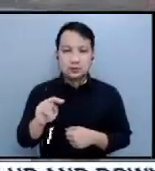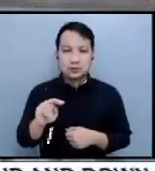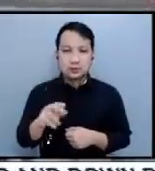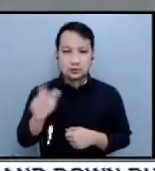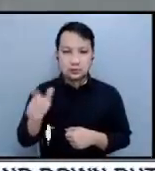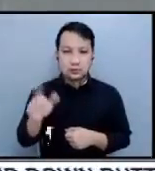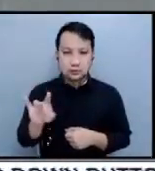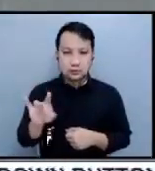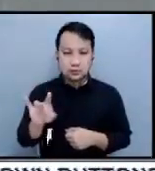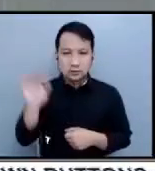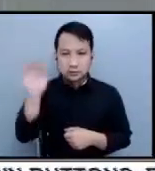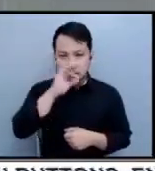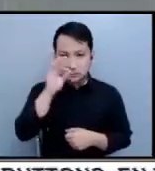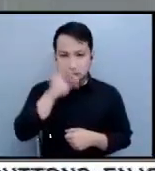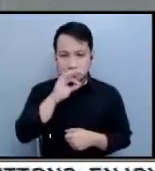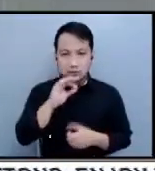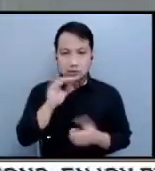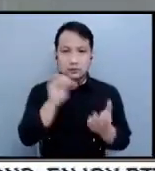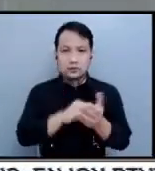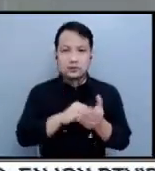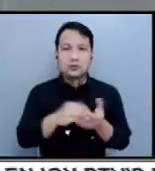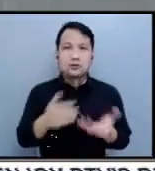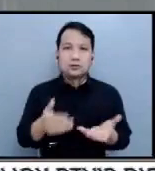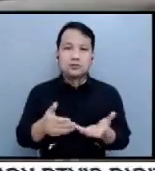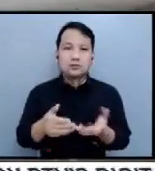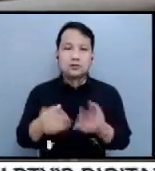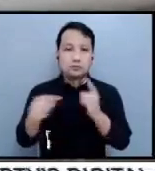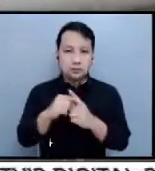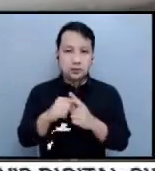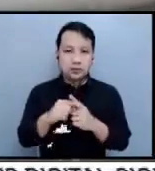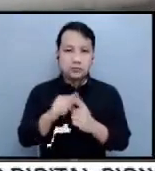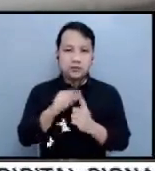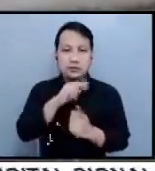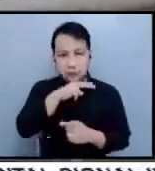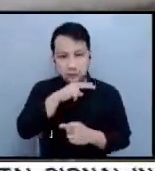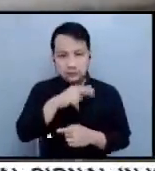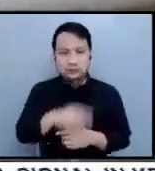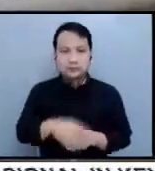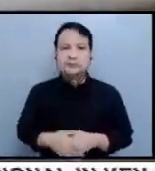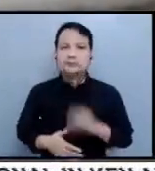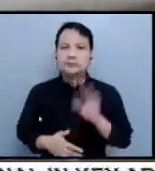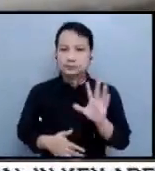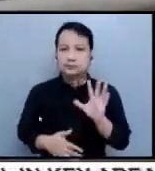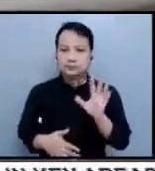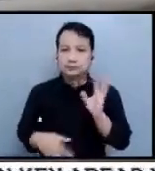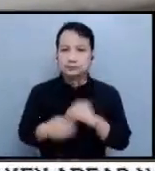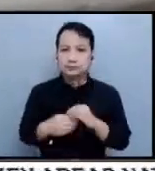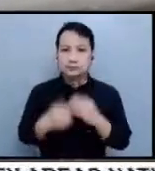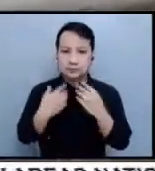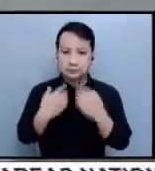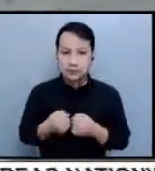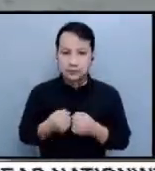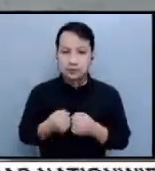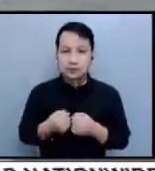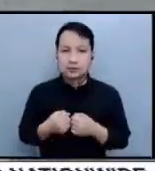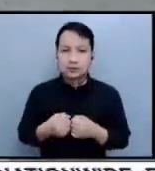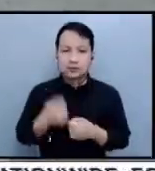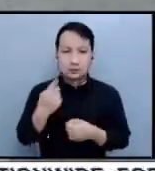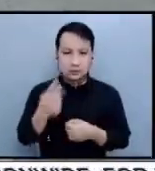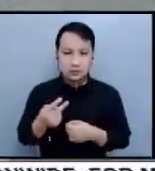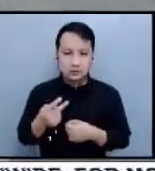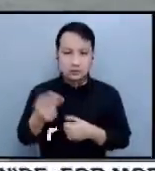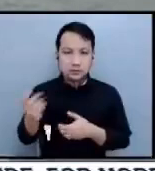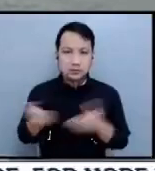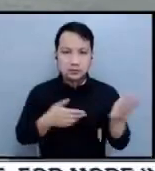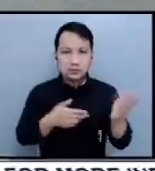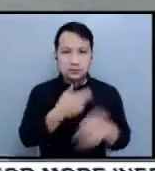Pinoy, ang naitala nilang nagpositibo sa virus, 5 dito ang nakarecover na, 2 nasa ospital